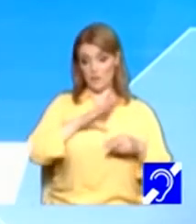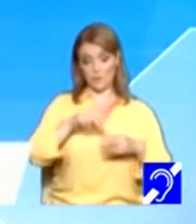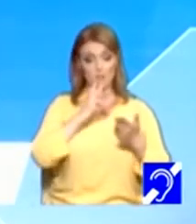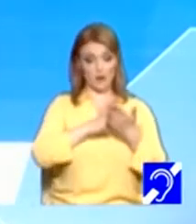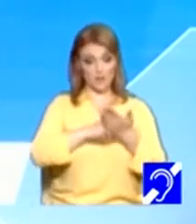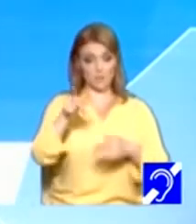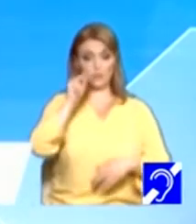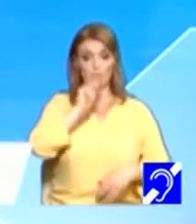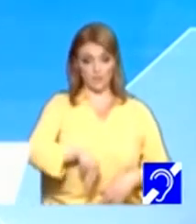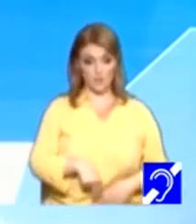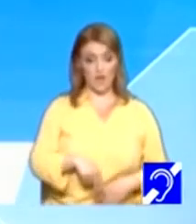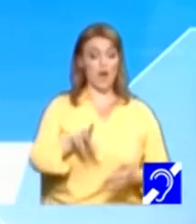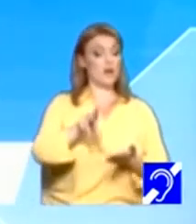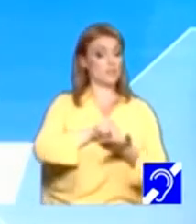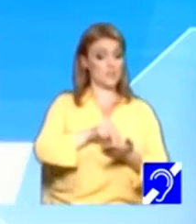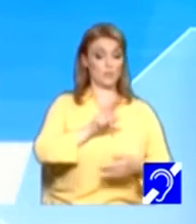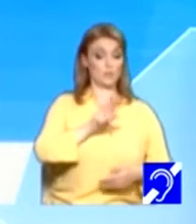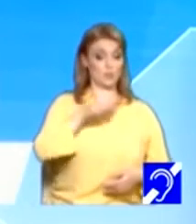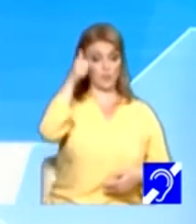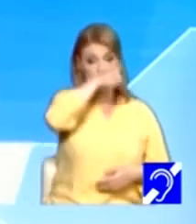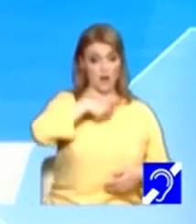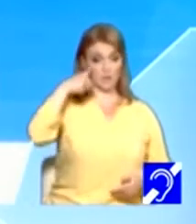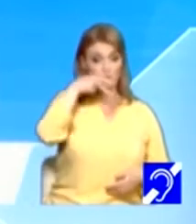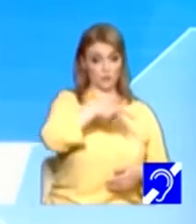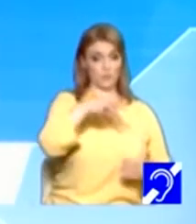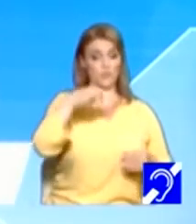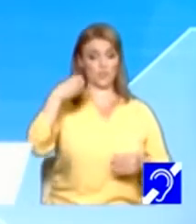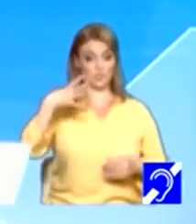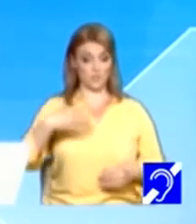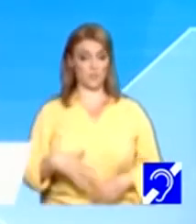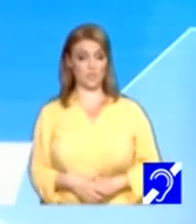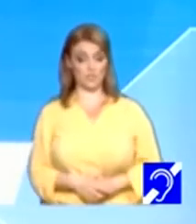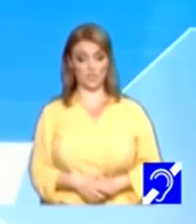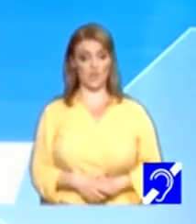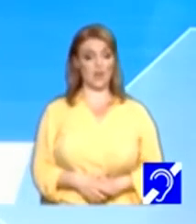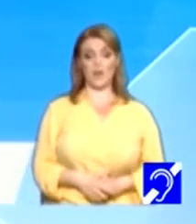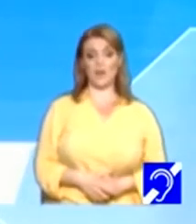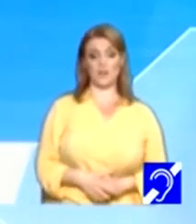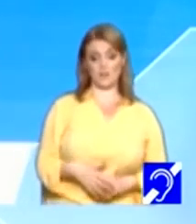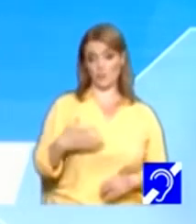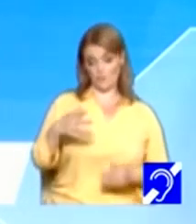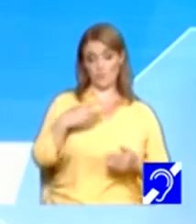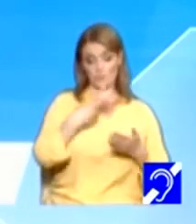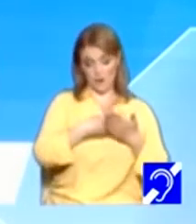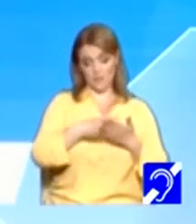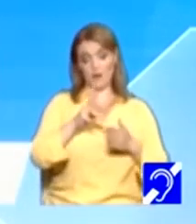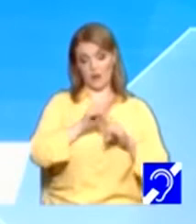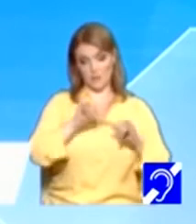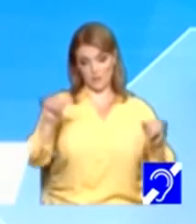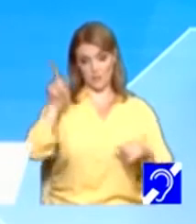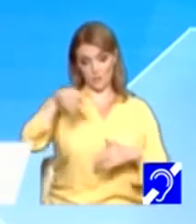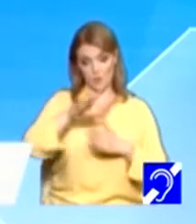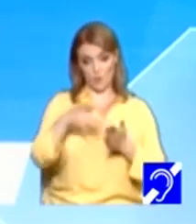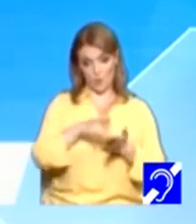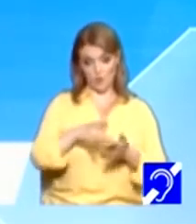exemplul pe care l-au dat orhienii în 2015, problema domnului Șor nu este de astăzi, este de 6 ani. Și atunci când am mers în orașul Orhei în